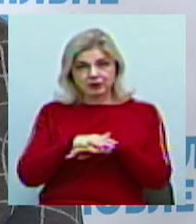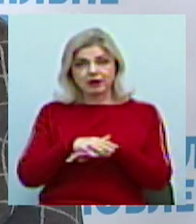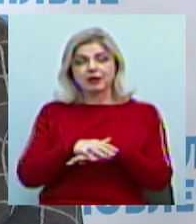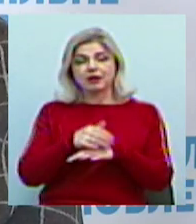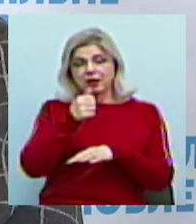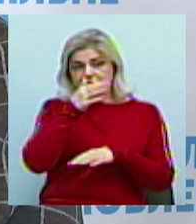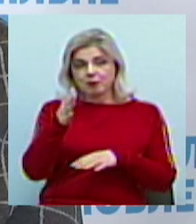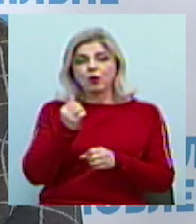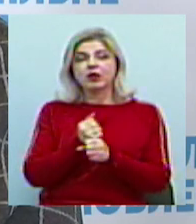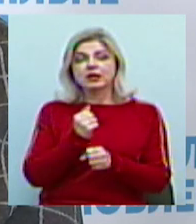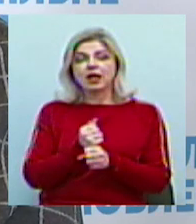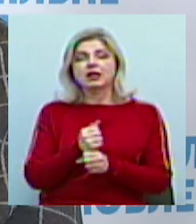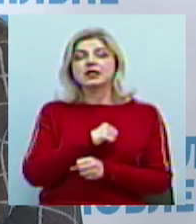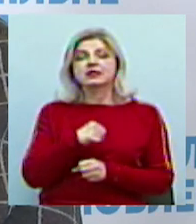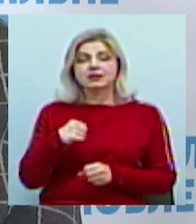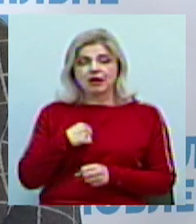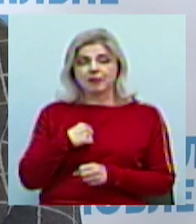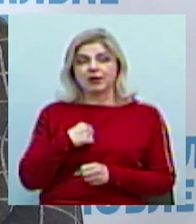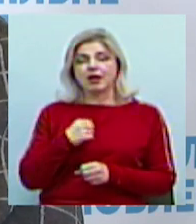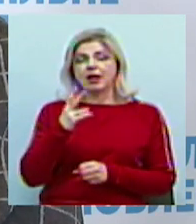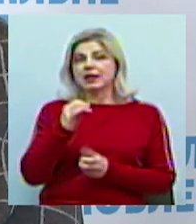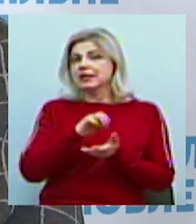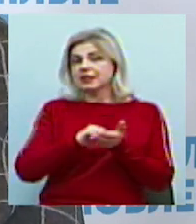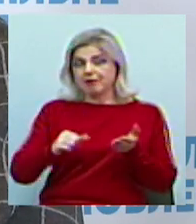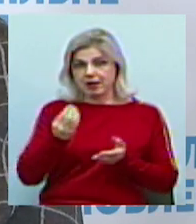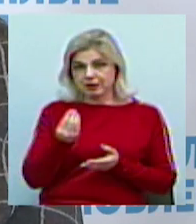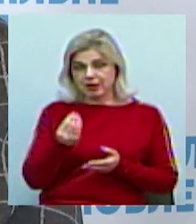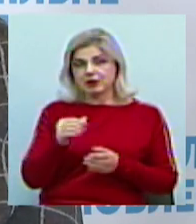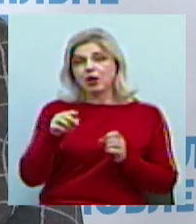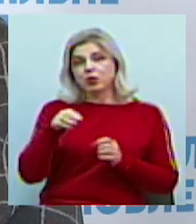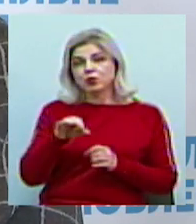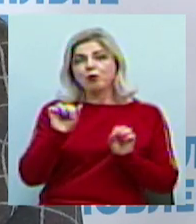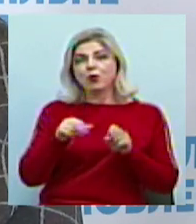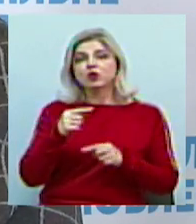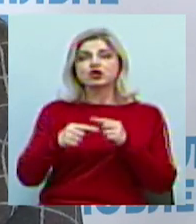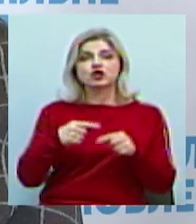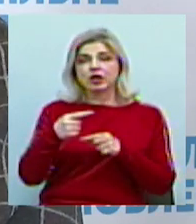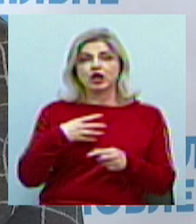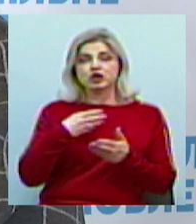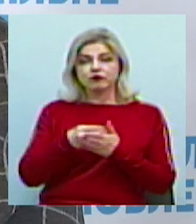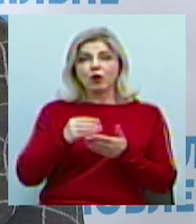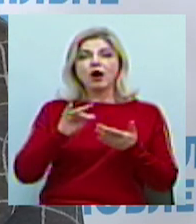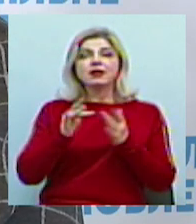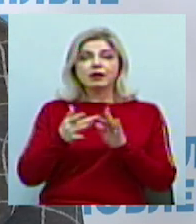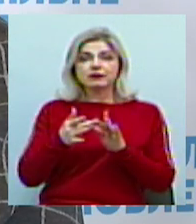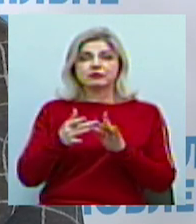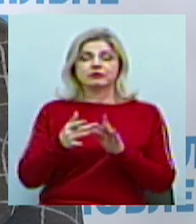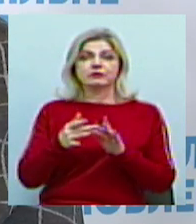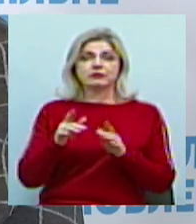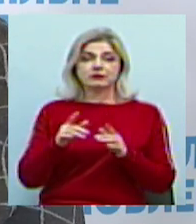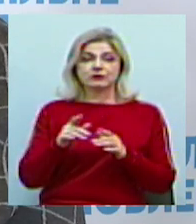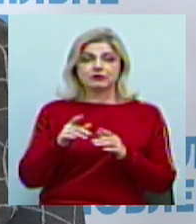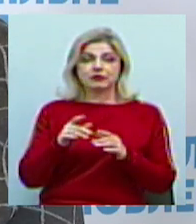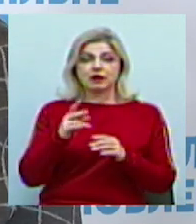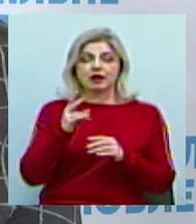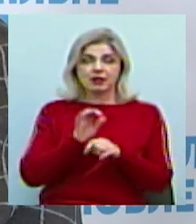робити розрахунки самостійно, навіть не знімаючи ці кошти. Тобто вони можуть через свій кабінет власний перераховувати кошти безпосередньо